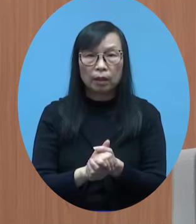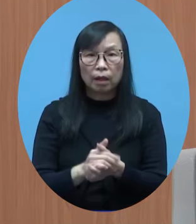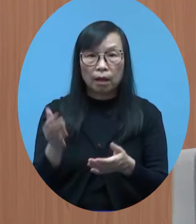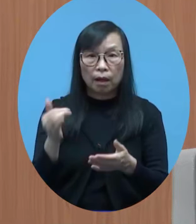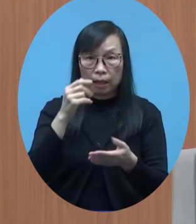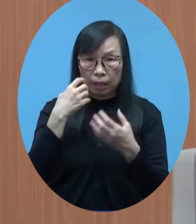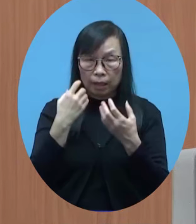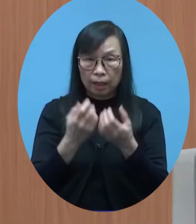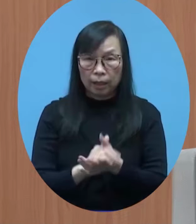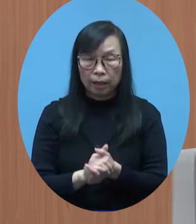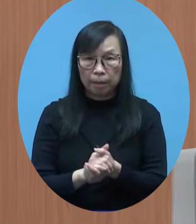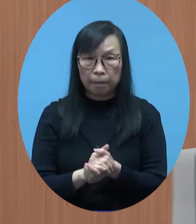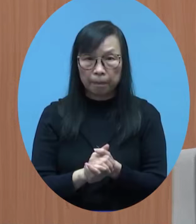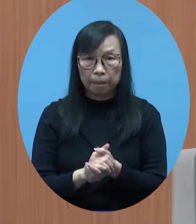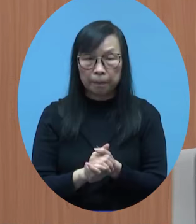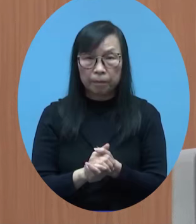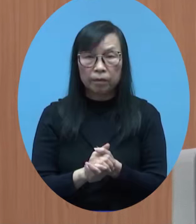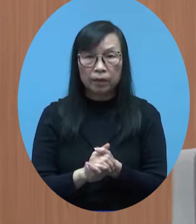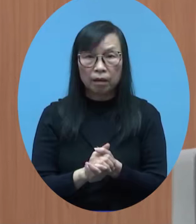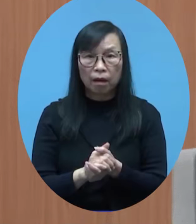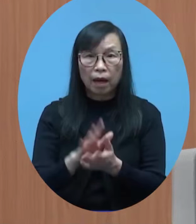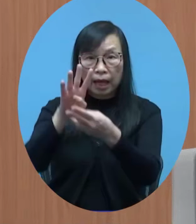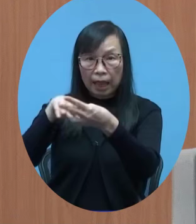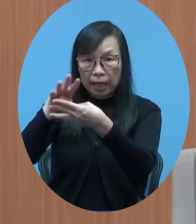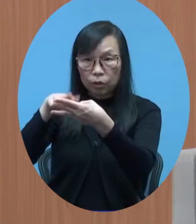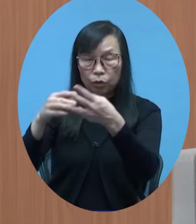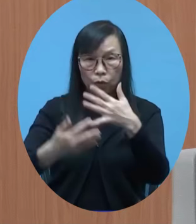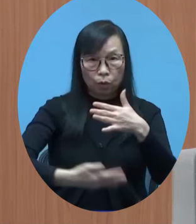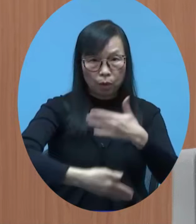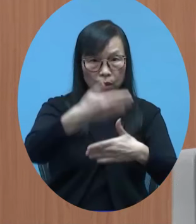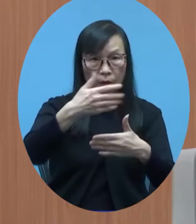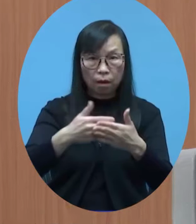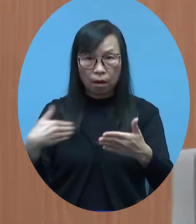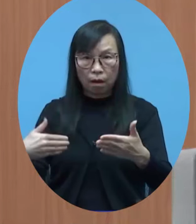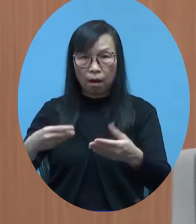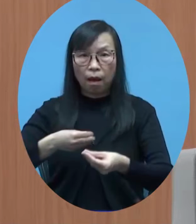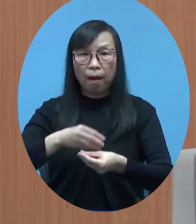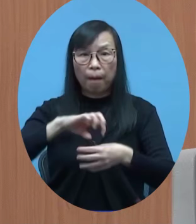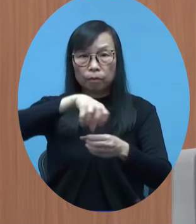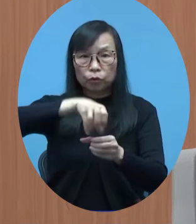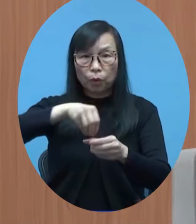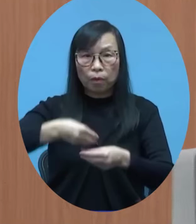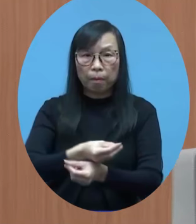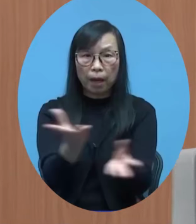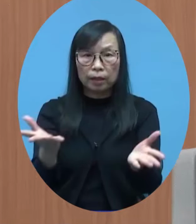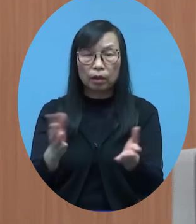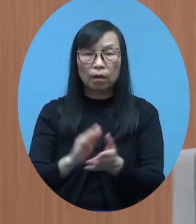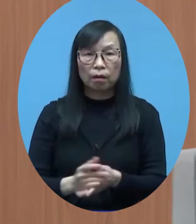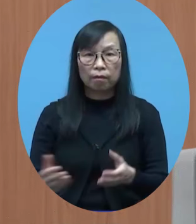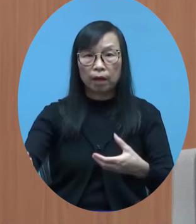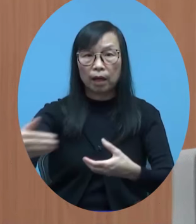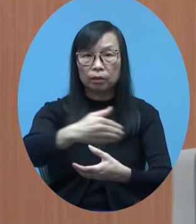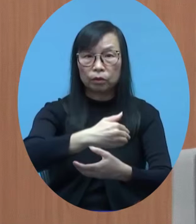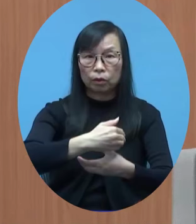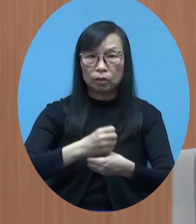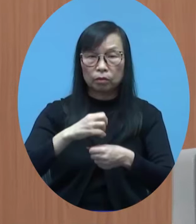哋就喺瀝源嗰個榮瑞樓咧，我哋之前就派咗樽嘅。咁就翻咗嚟嘅樽，其中